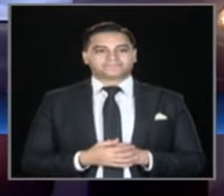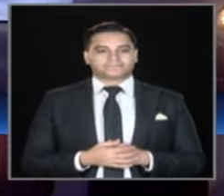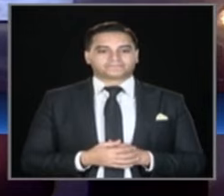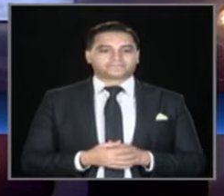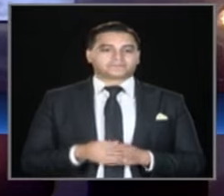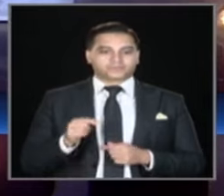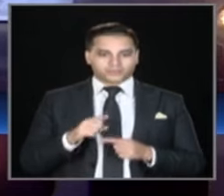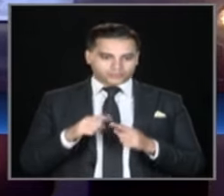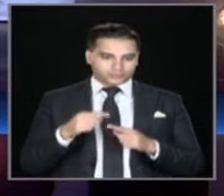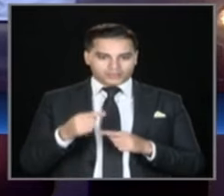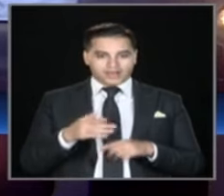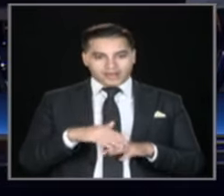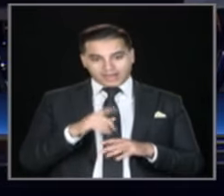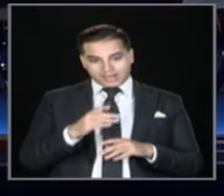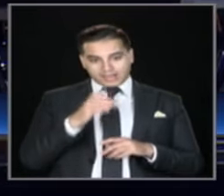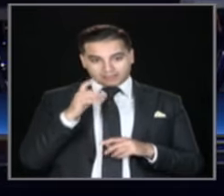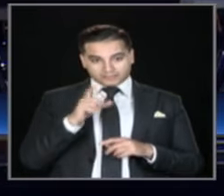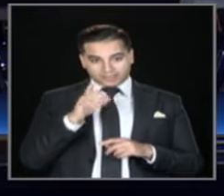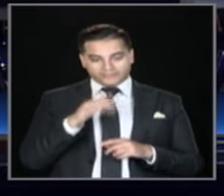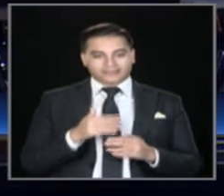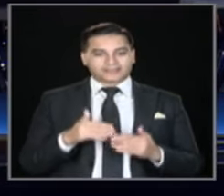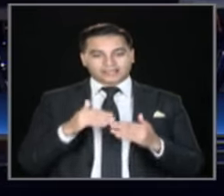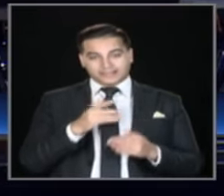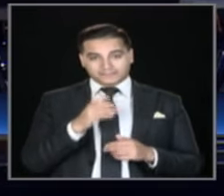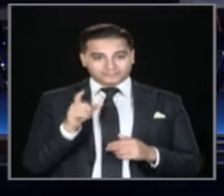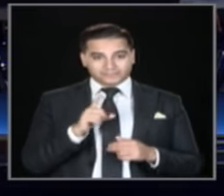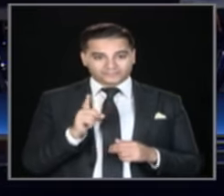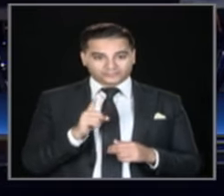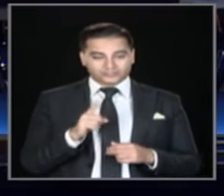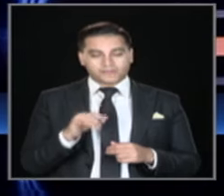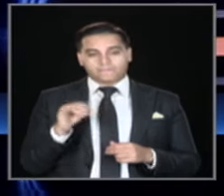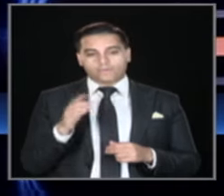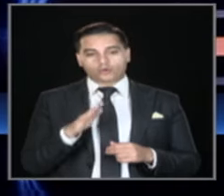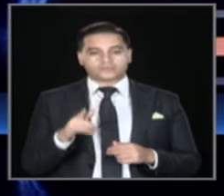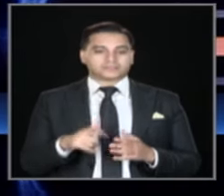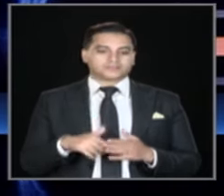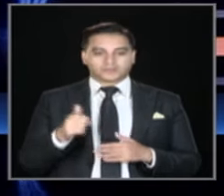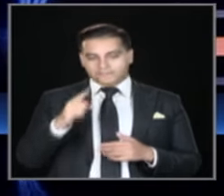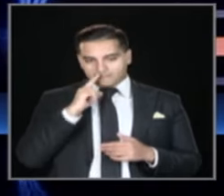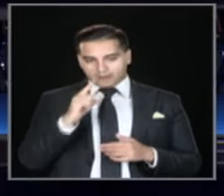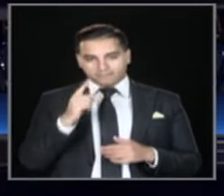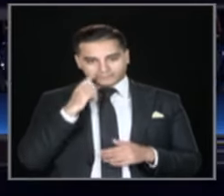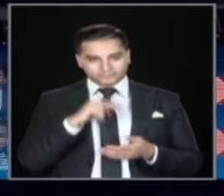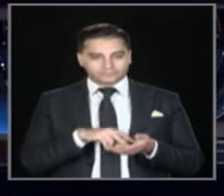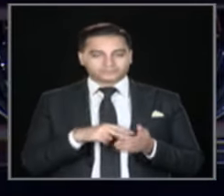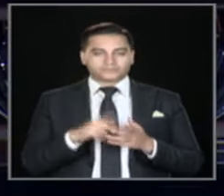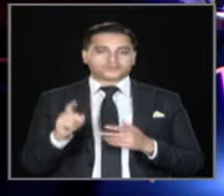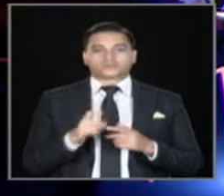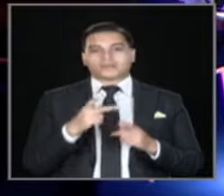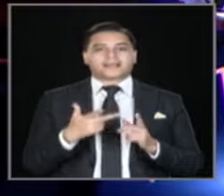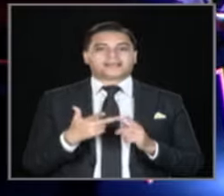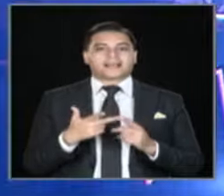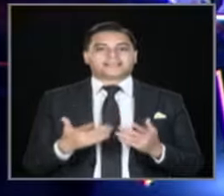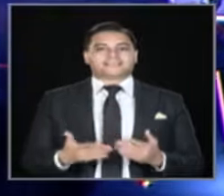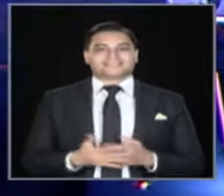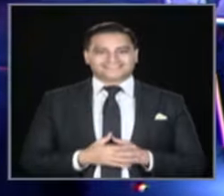اللي جاي ليك لو جاوبت صح اتعدلت لو ما جاوبتش صح محمد مرسي خد 15 السؤال